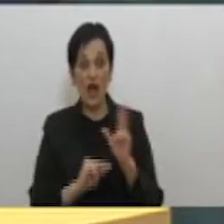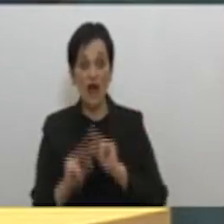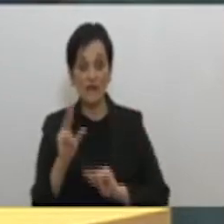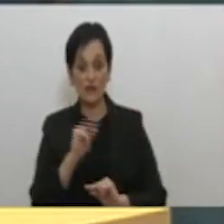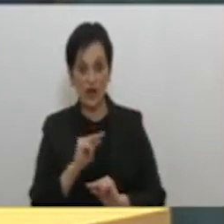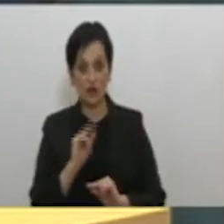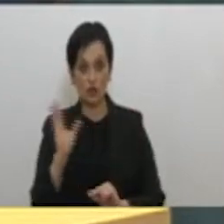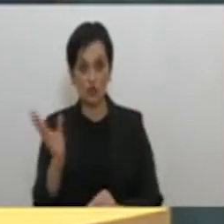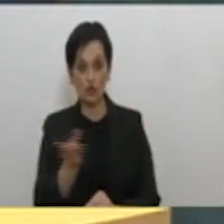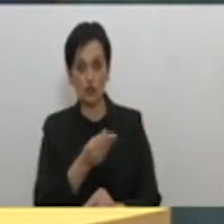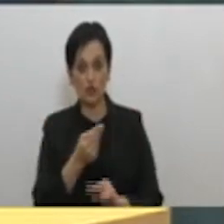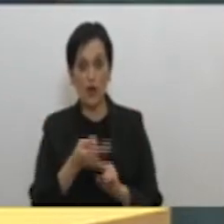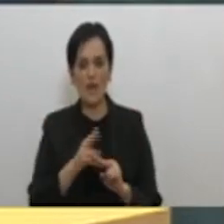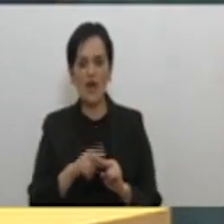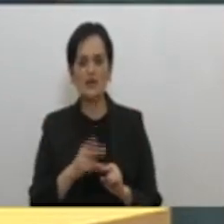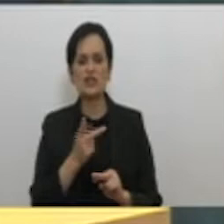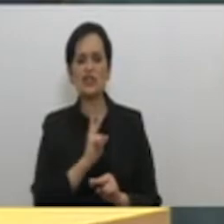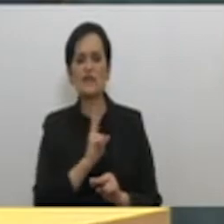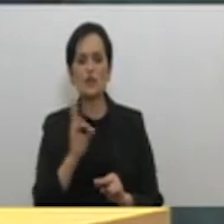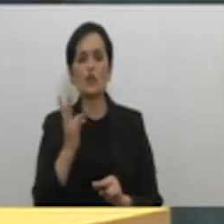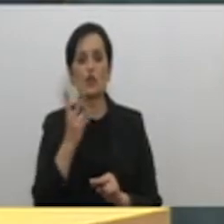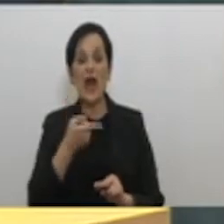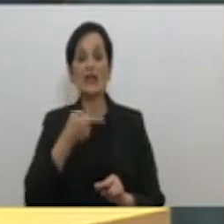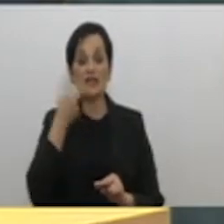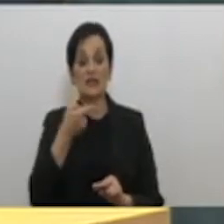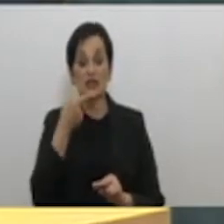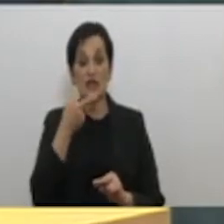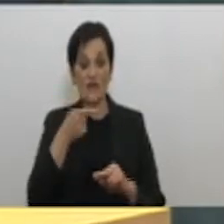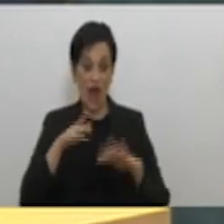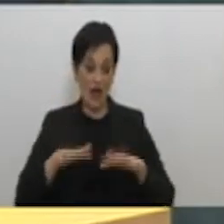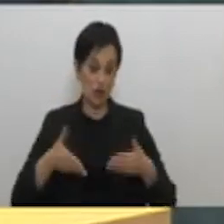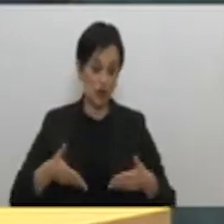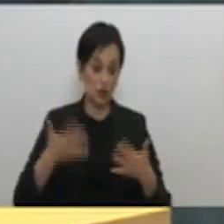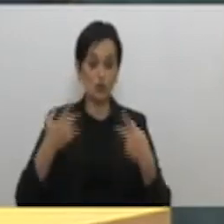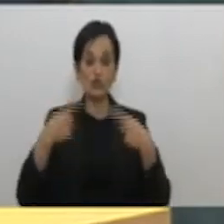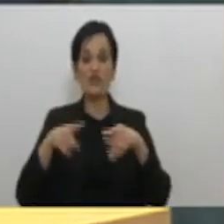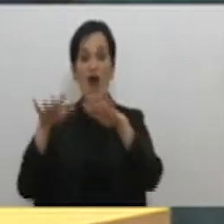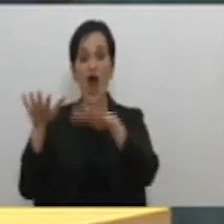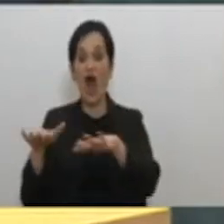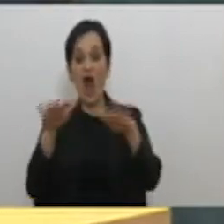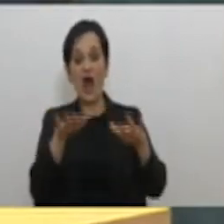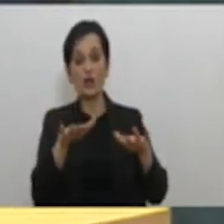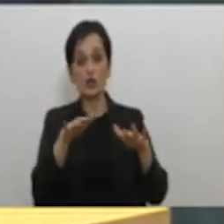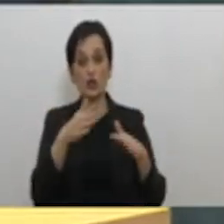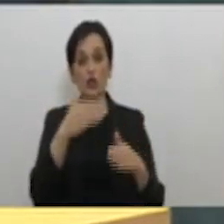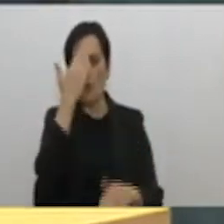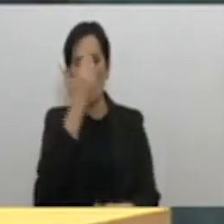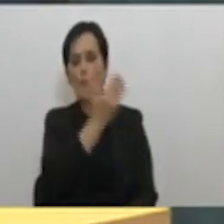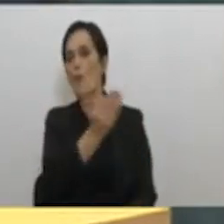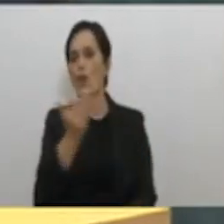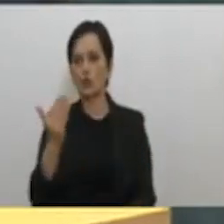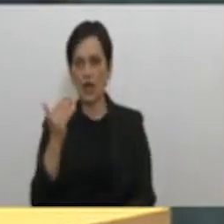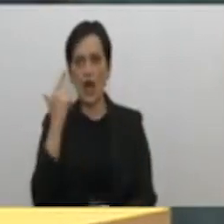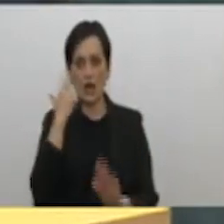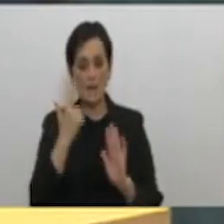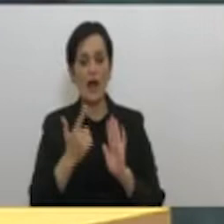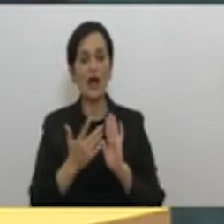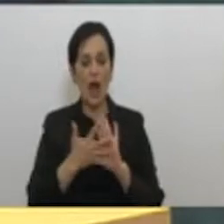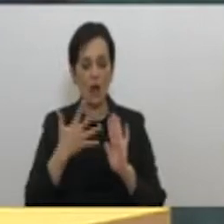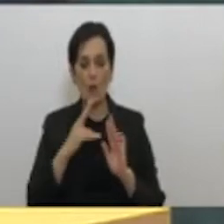ყველა. ეს ხო ვიღაცამ უნდა თქვას ამ ტრიბუნიდან თუ სხვა ტრიბუნიდან და მოსახლეობამ გაიგონოს და ეს მეორე აღარ